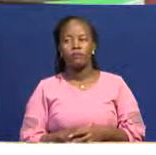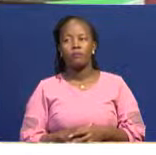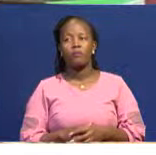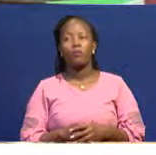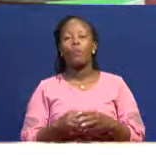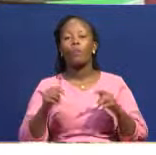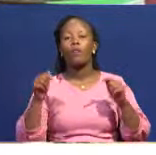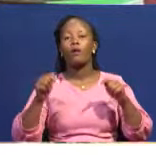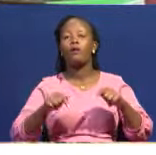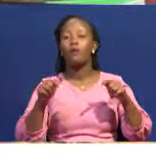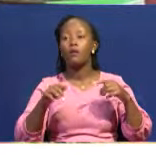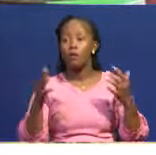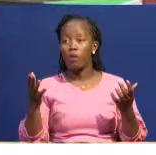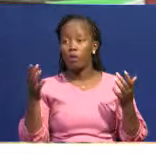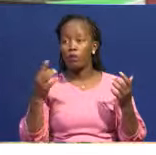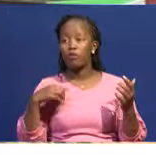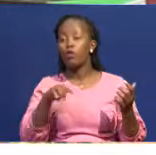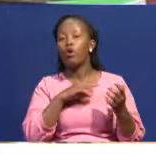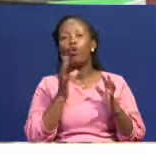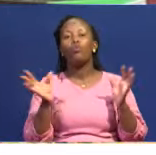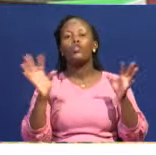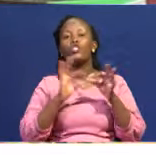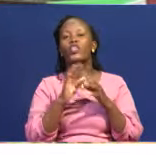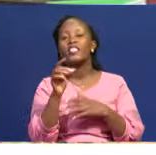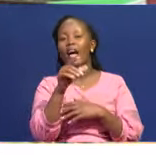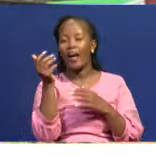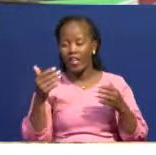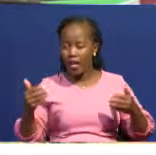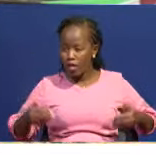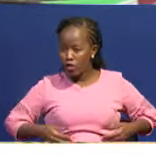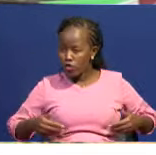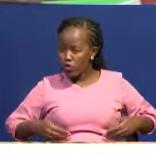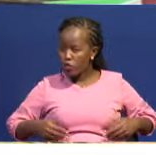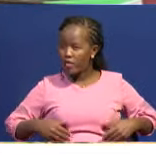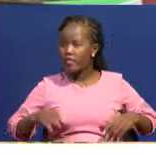Today we have joined other youth in the entire county to